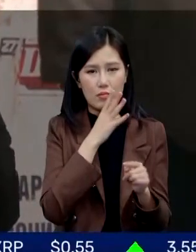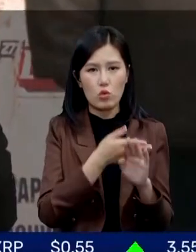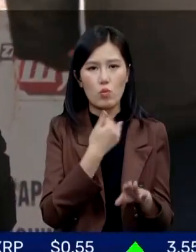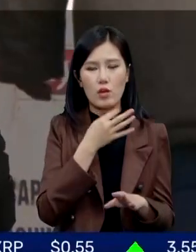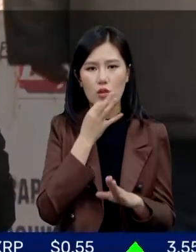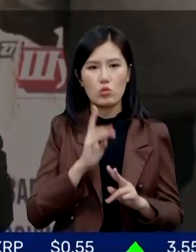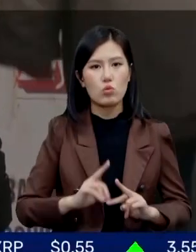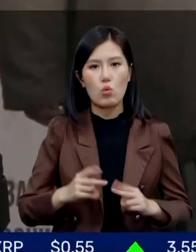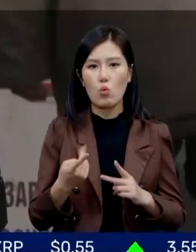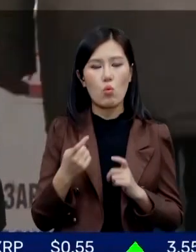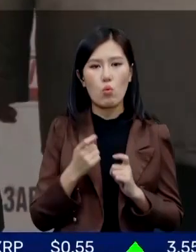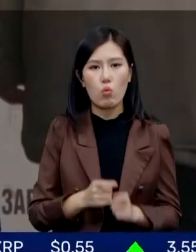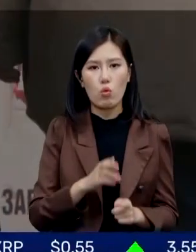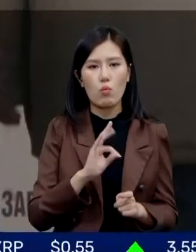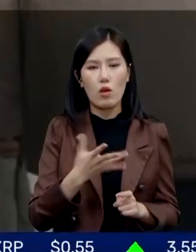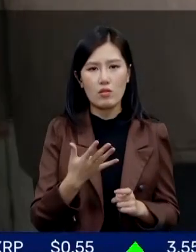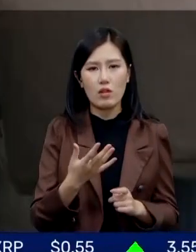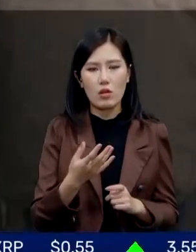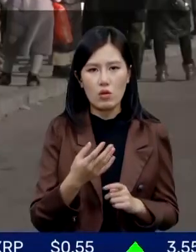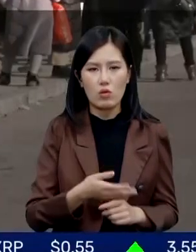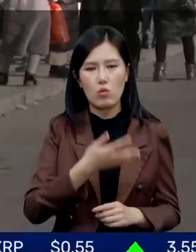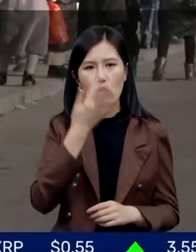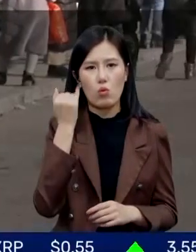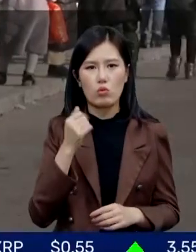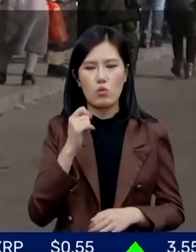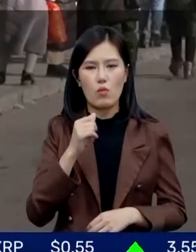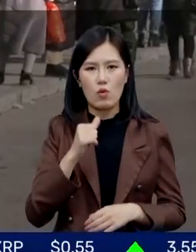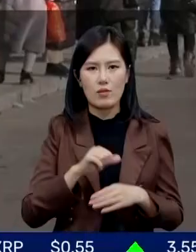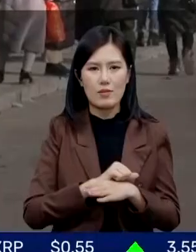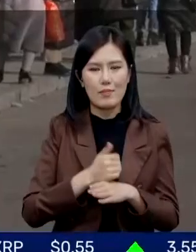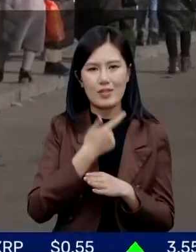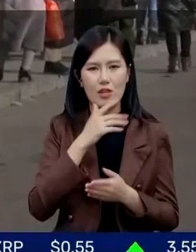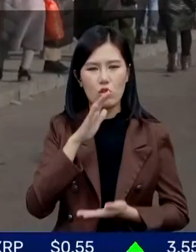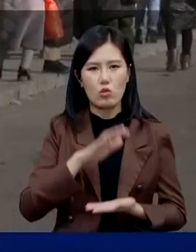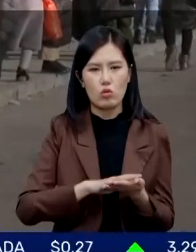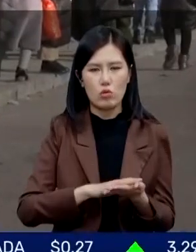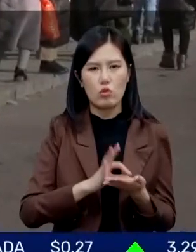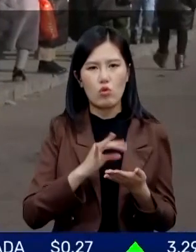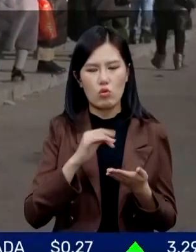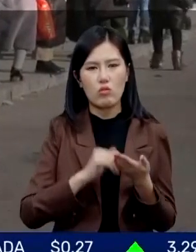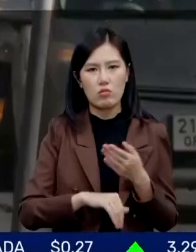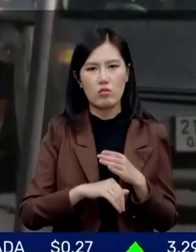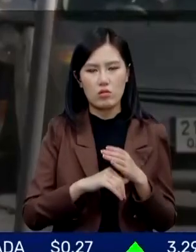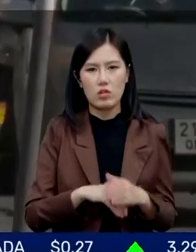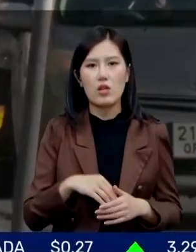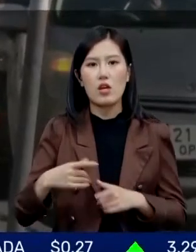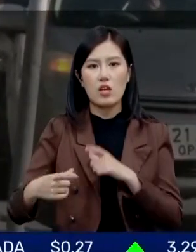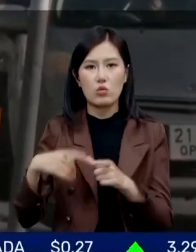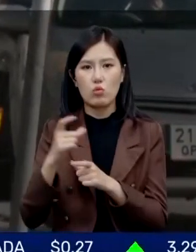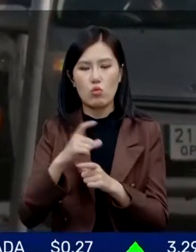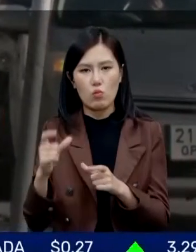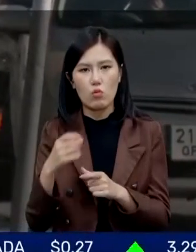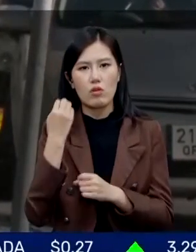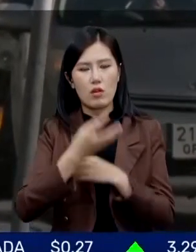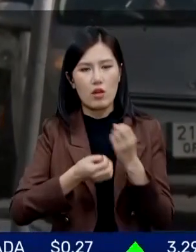хийхгүй тохиолдолд тэтгэврийн даатгалын тогтолцоо санхүүгийн тогтворгүй байдалд орно гэдгийг сануулжээ. За эдийн засгийн үзэж байгаагаар зарим нэг шинжилгийг хийж байгаа